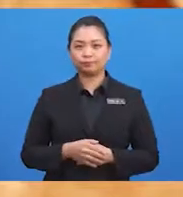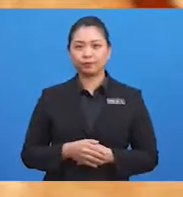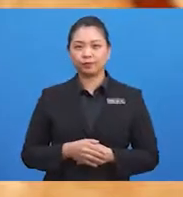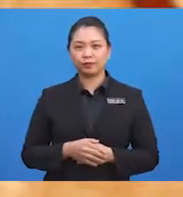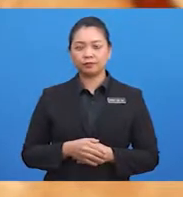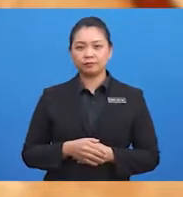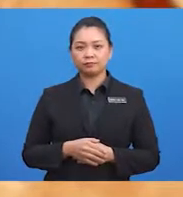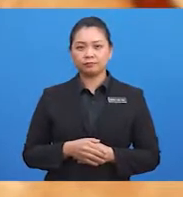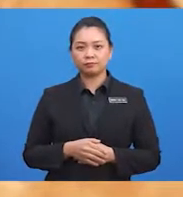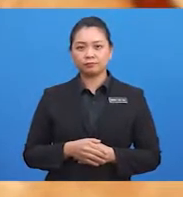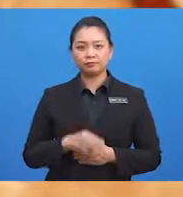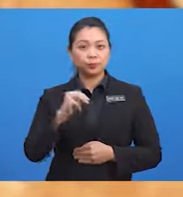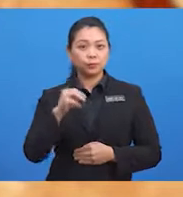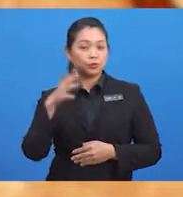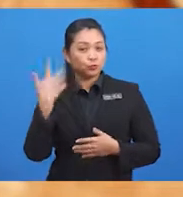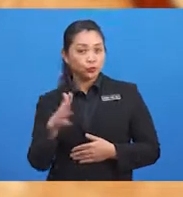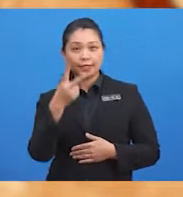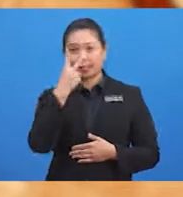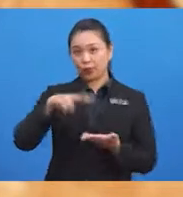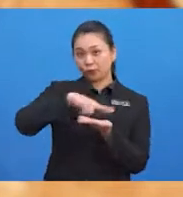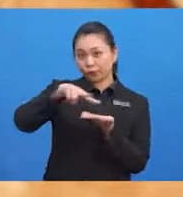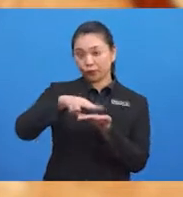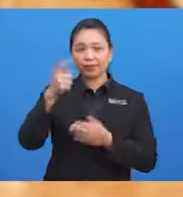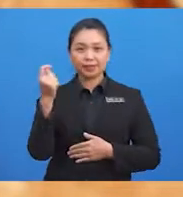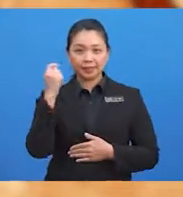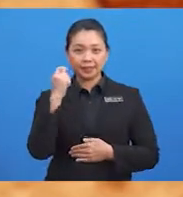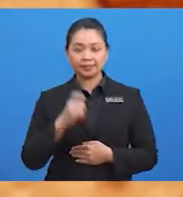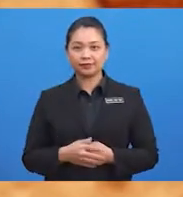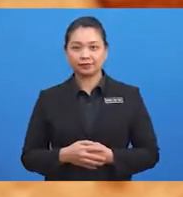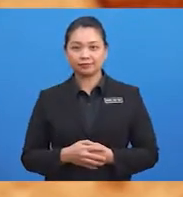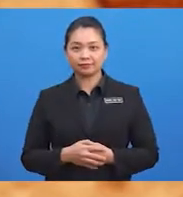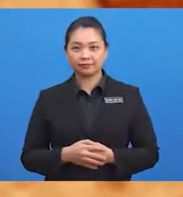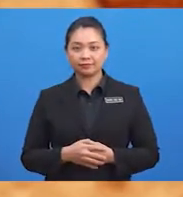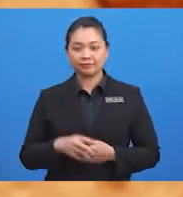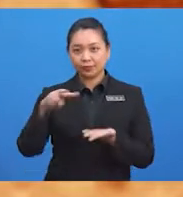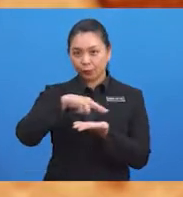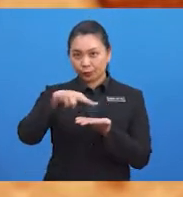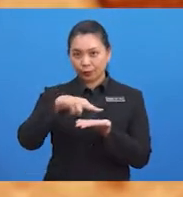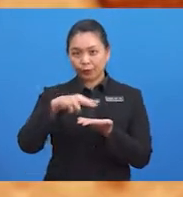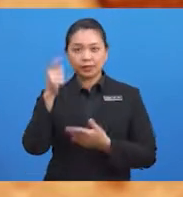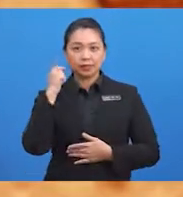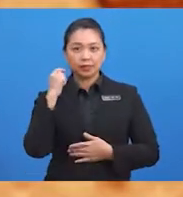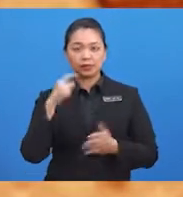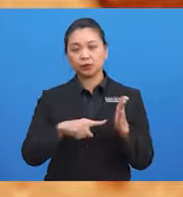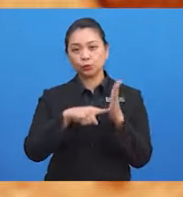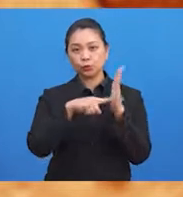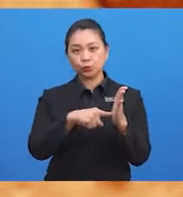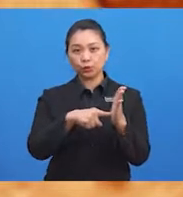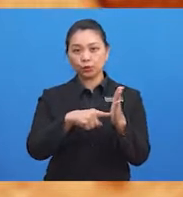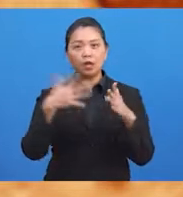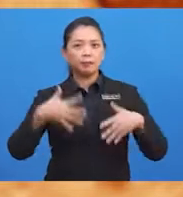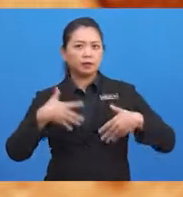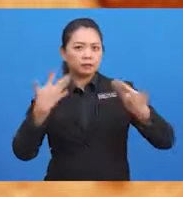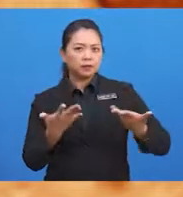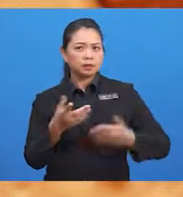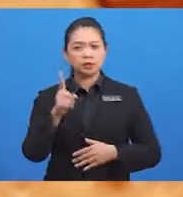murid-murid semoga lihatkan video yang ditayangkan sebentar tadi video animasi tadi menunjukkan Bagaimana